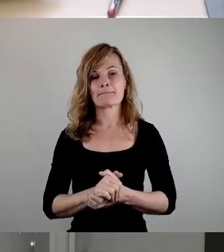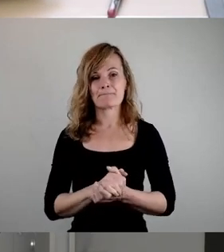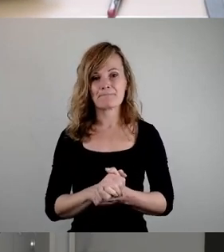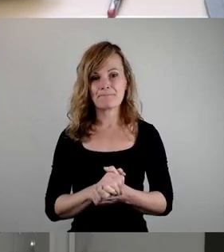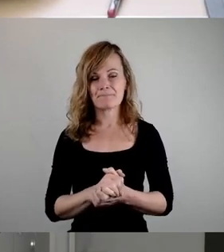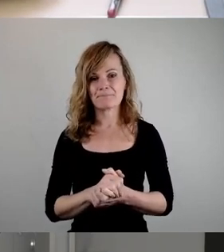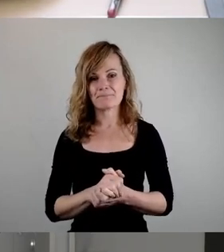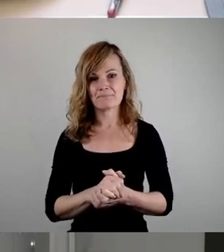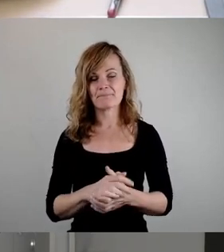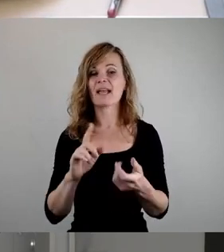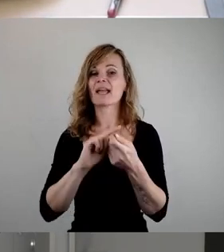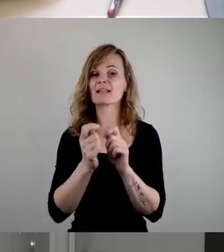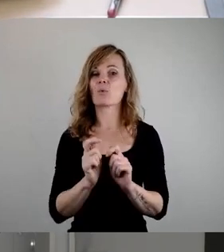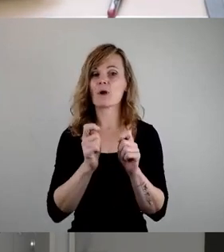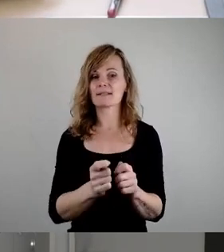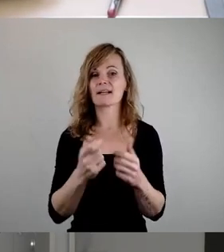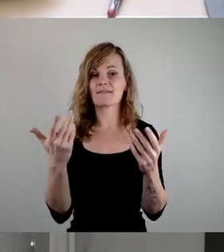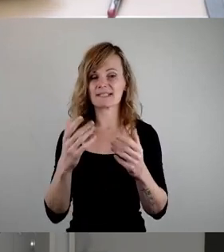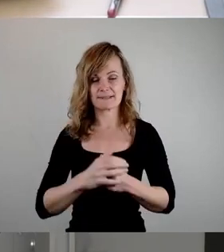zwar folgendes. Es gibt den Punkt